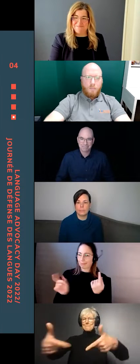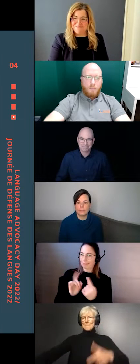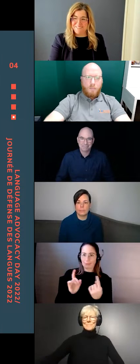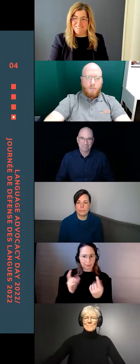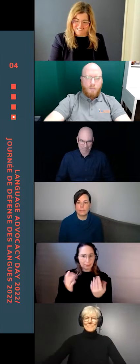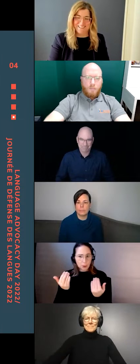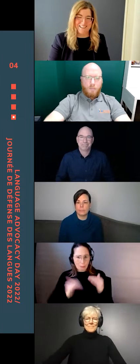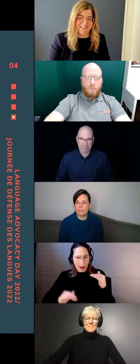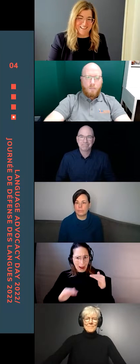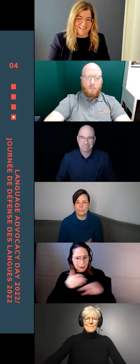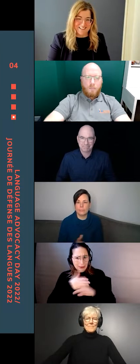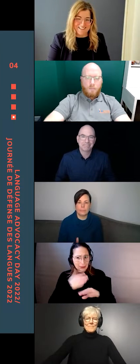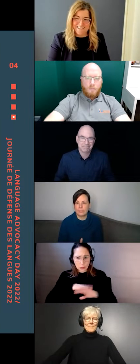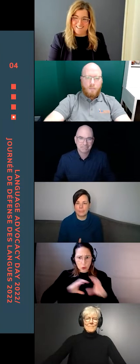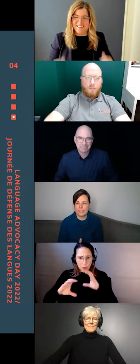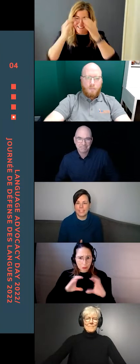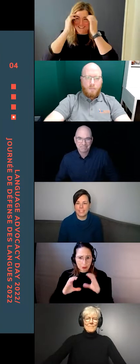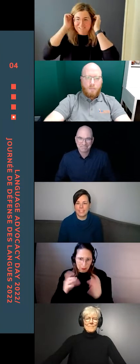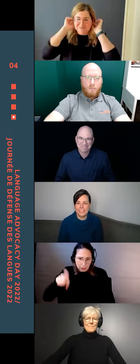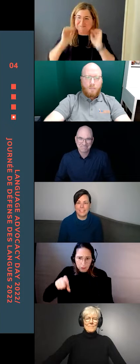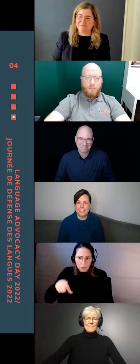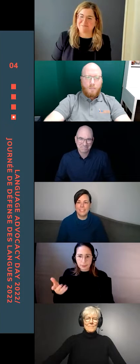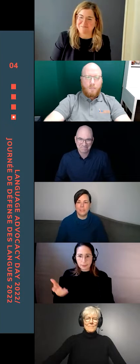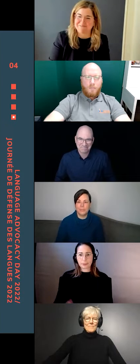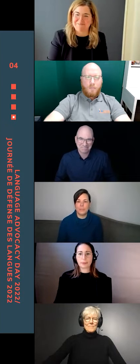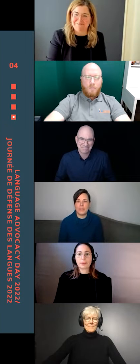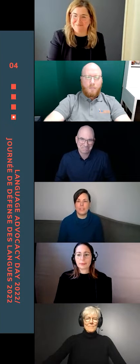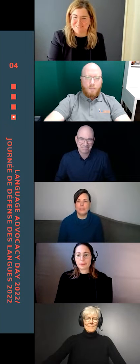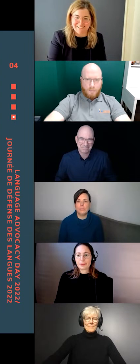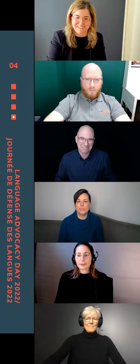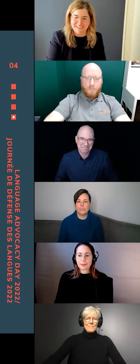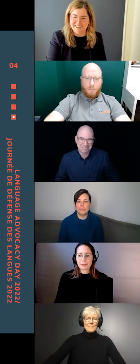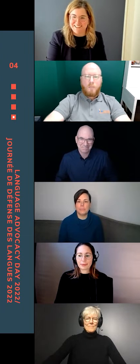avec d'autres, nous avons besoin d'accès basique aux communications.